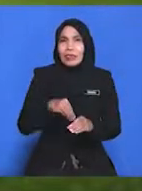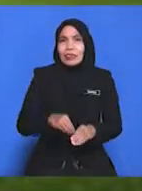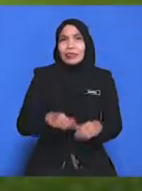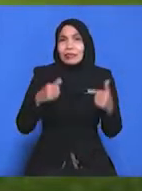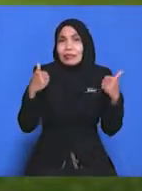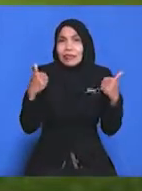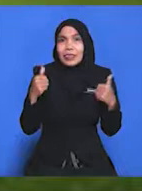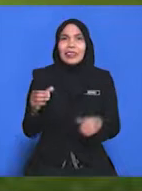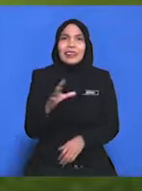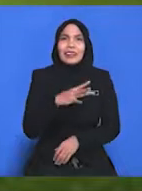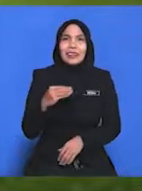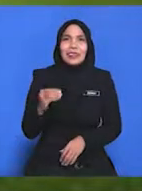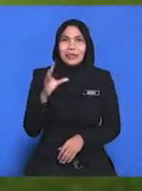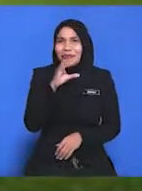ceria.